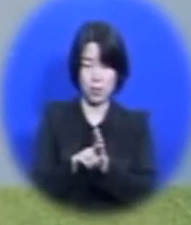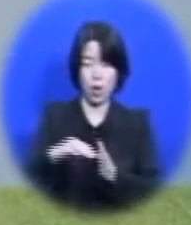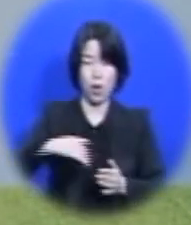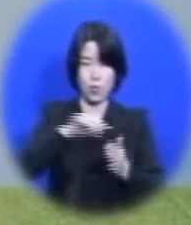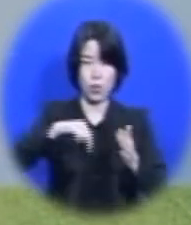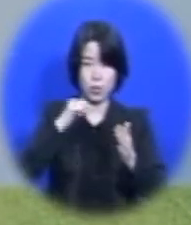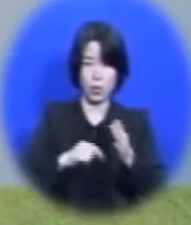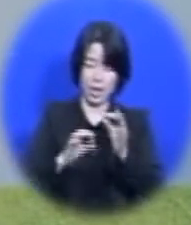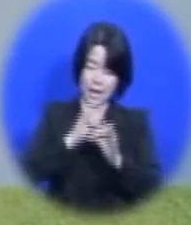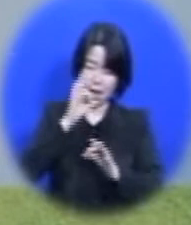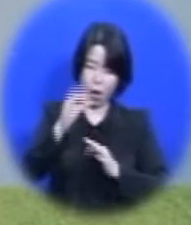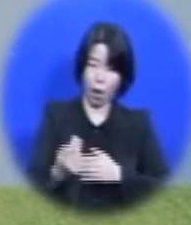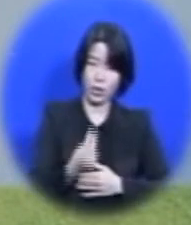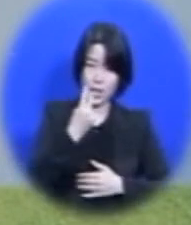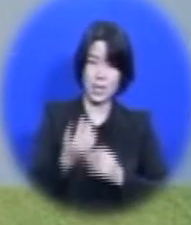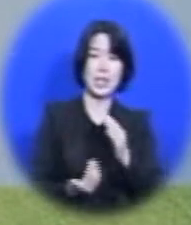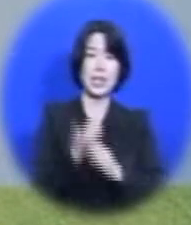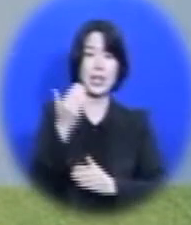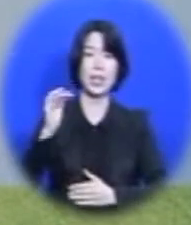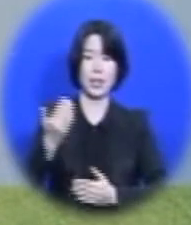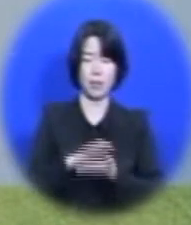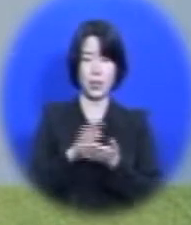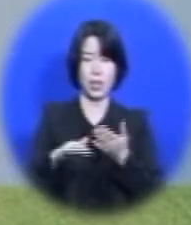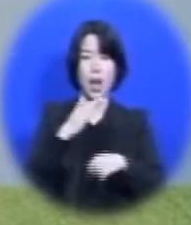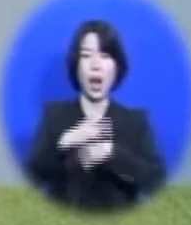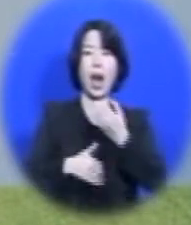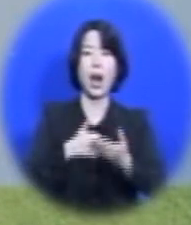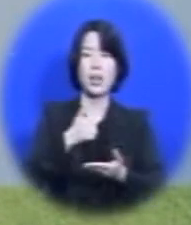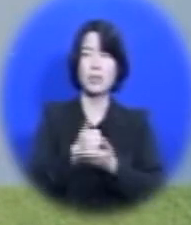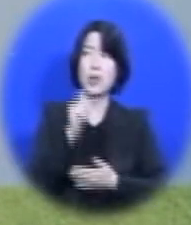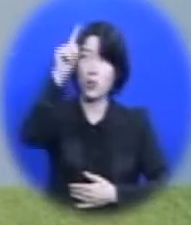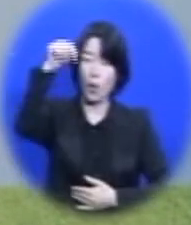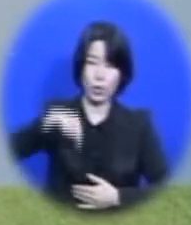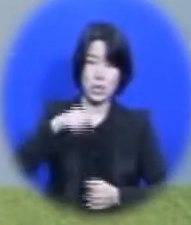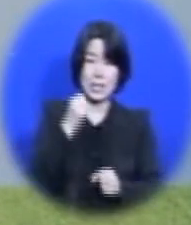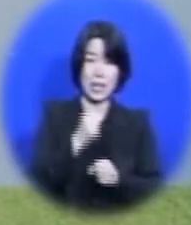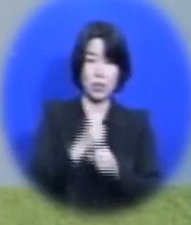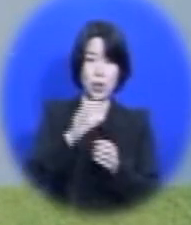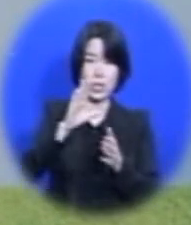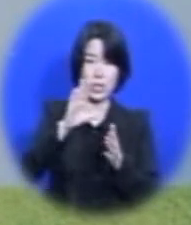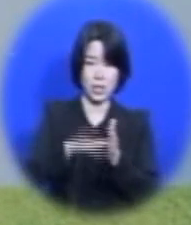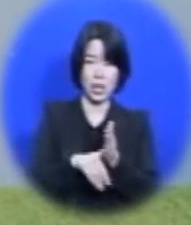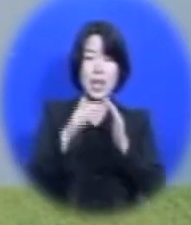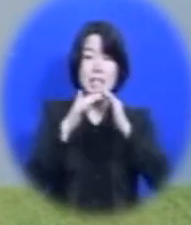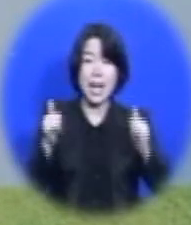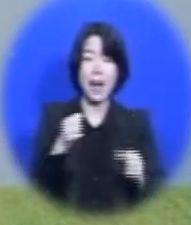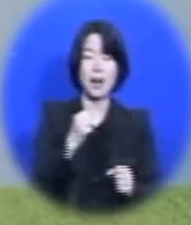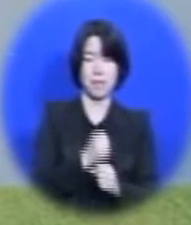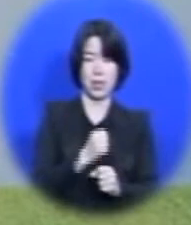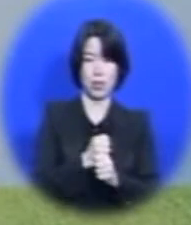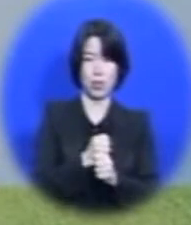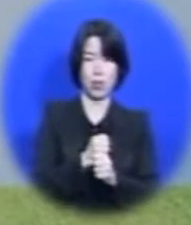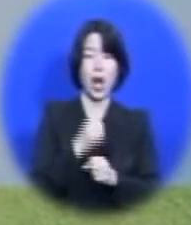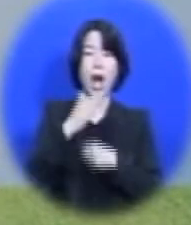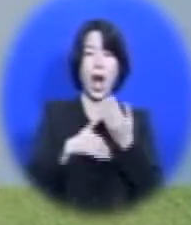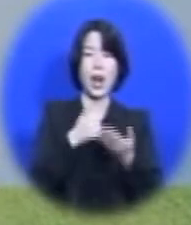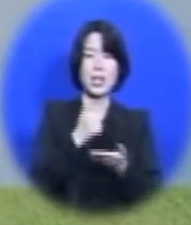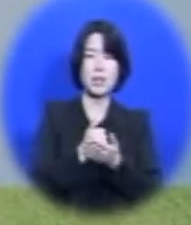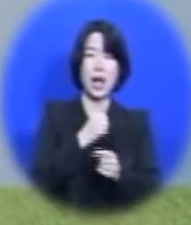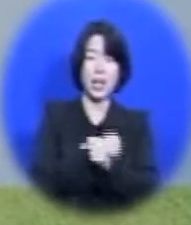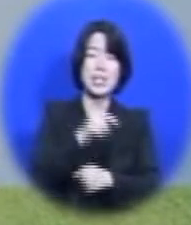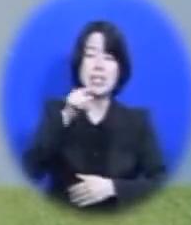영생이 생기게 된 겁니다. 하나님이 천지를 창조하실 때 사람을 만드시고 하나님이 하신